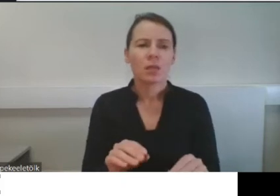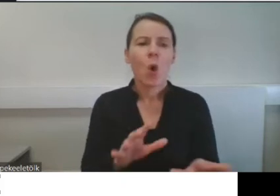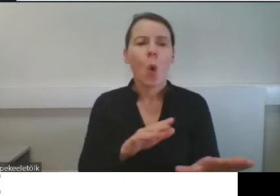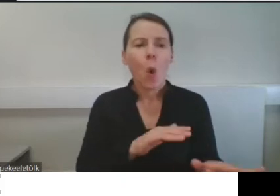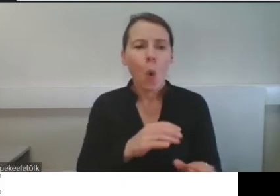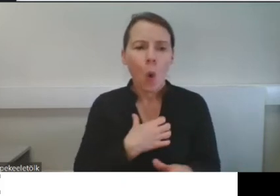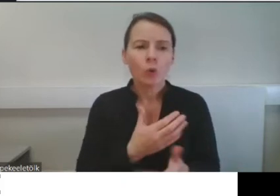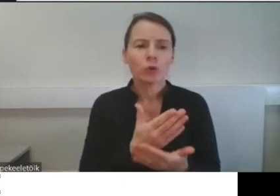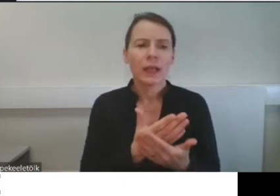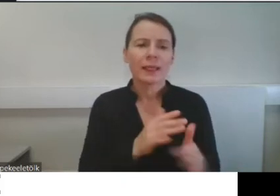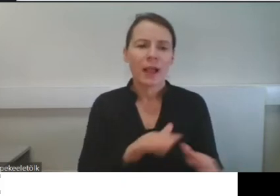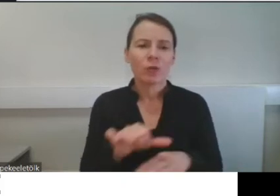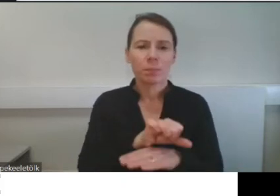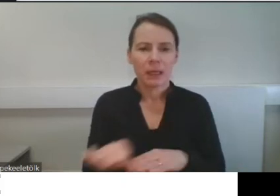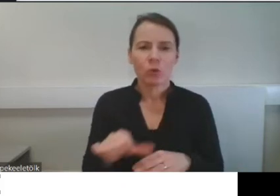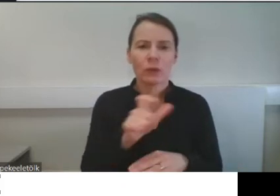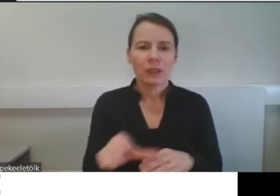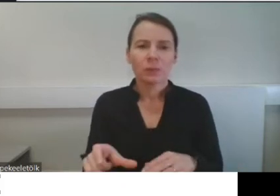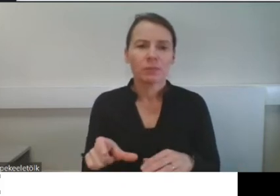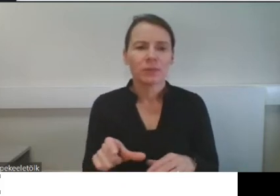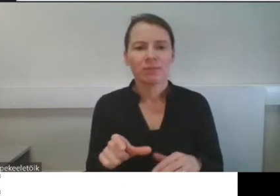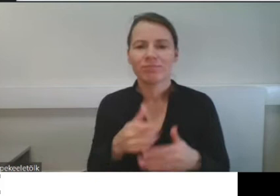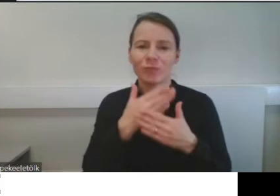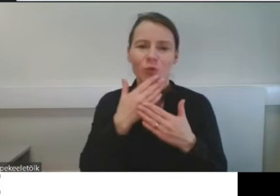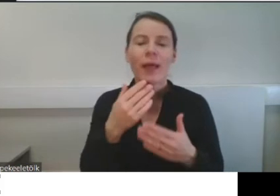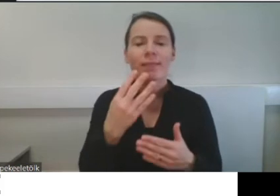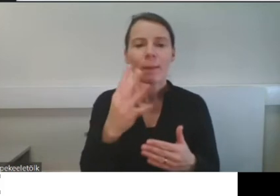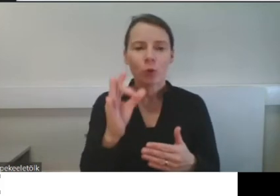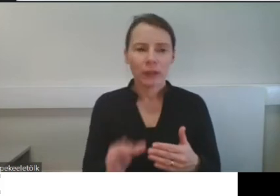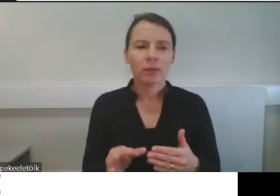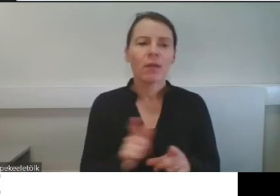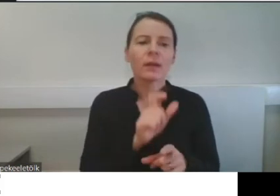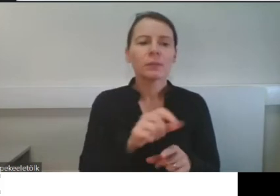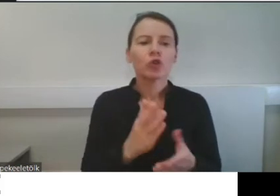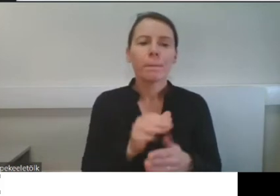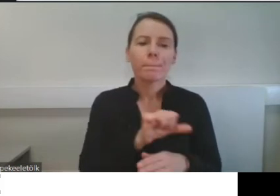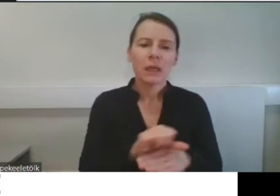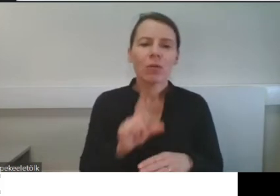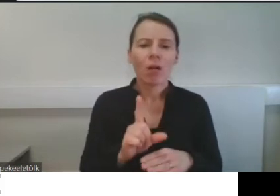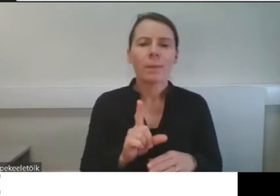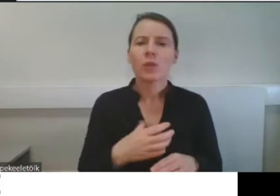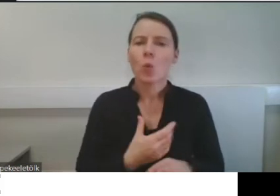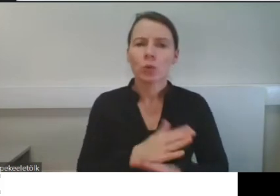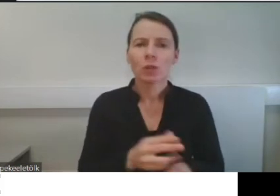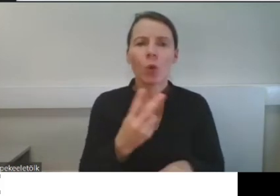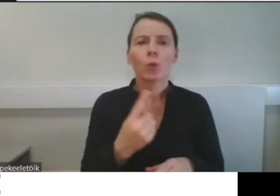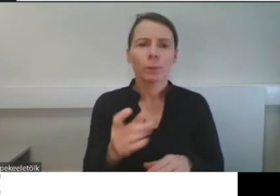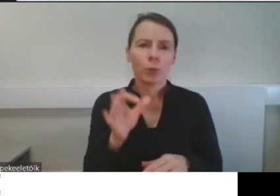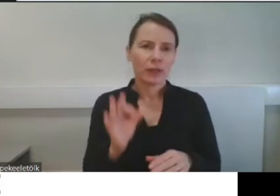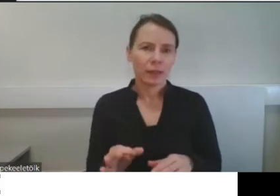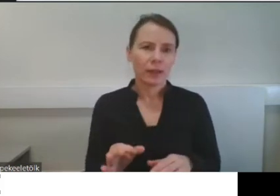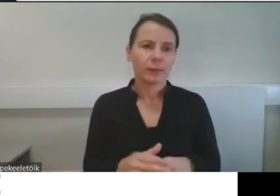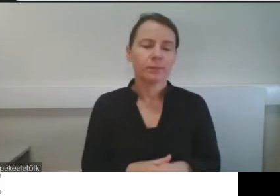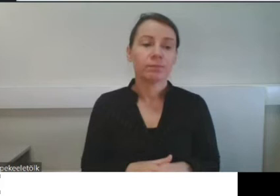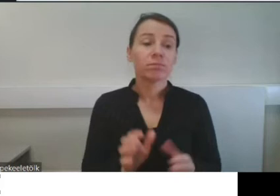ajaraam. Ja valdkondlike tegevuspiirangute mõõtmise aluseks on siis natuke lühem ajaraam. Meie võtsime